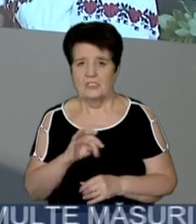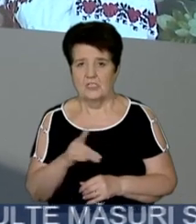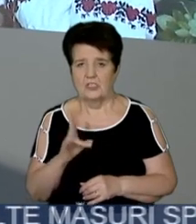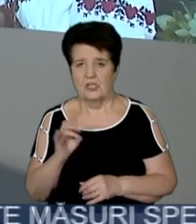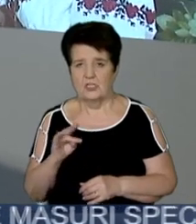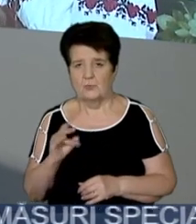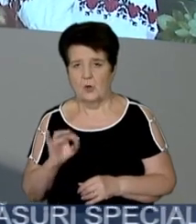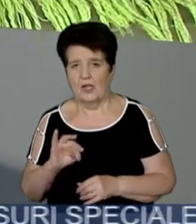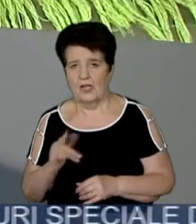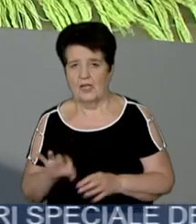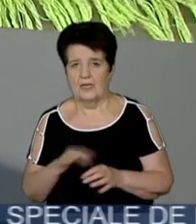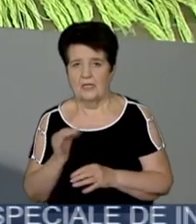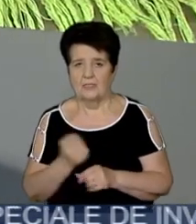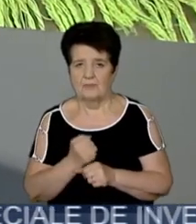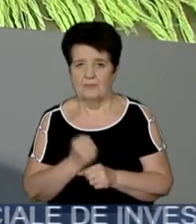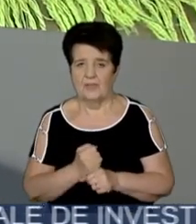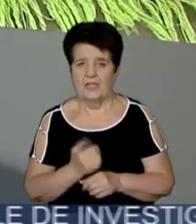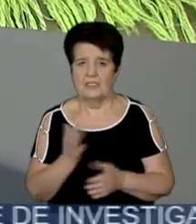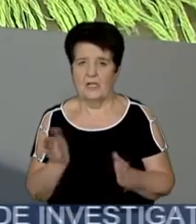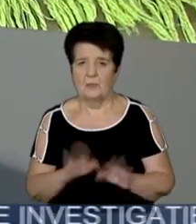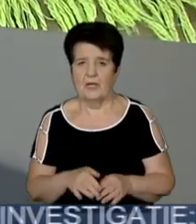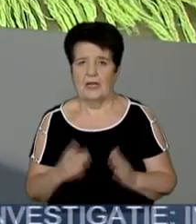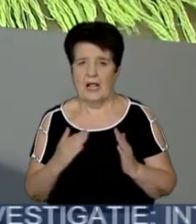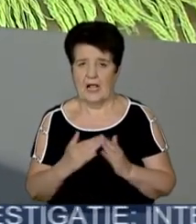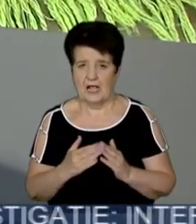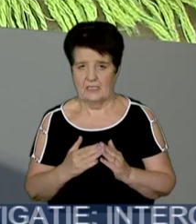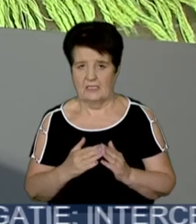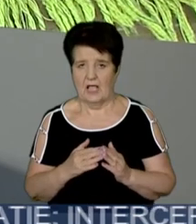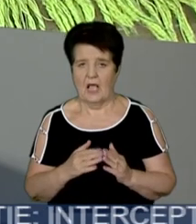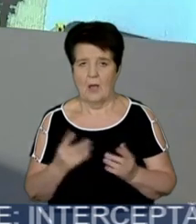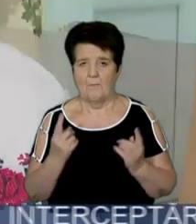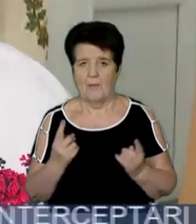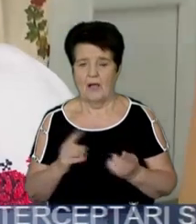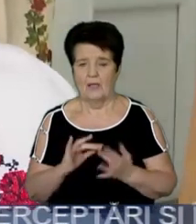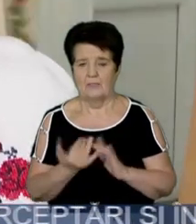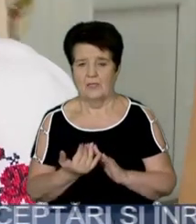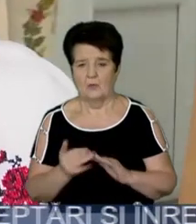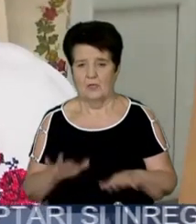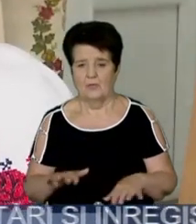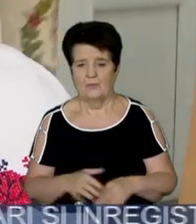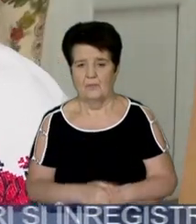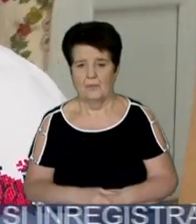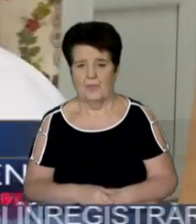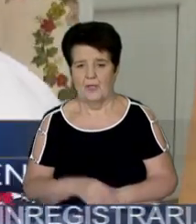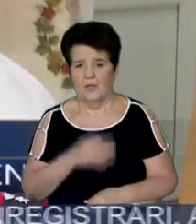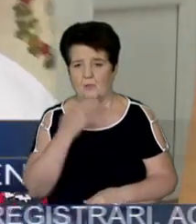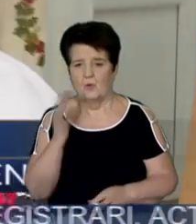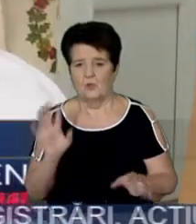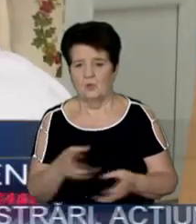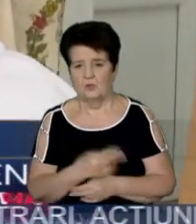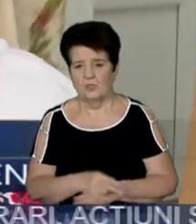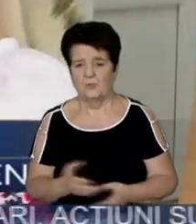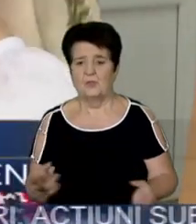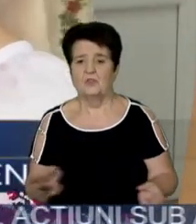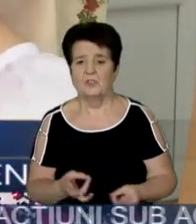lucrările confecționate de ea să rămână în casa mare a satului natal. Mă întreabă mulți, dar de ce-ți mai